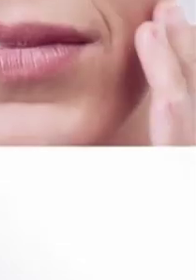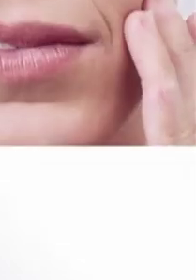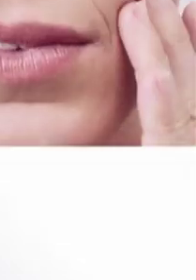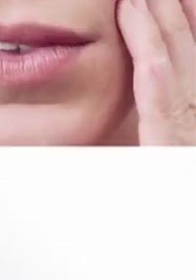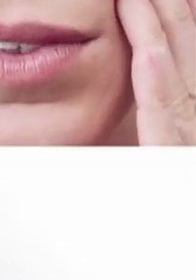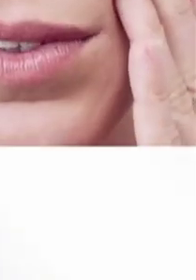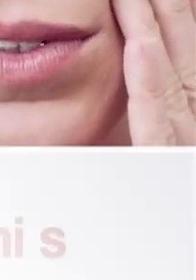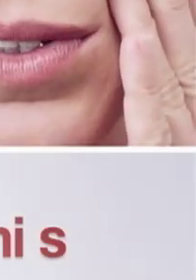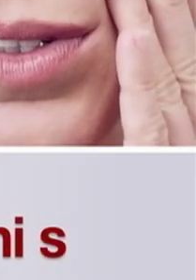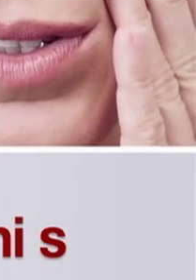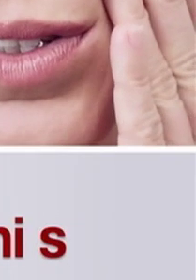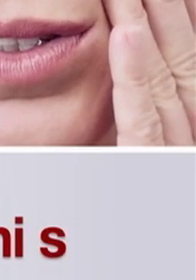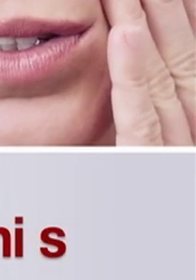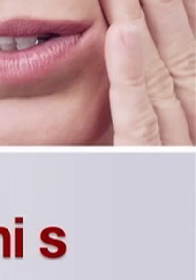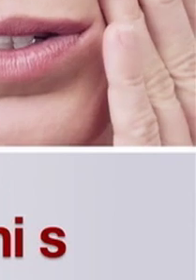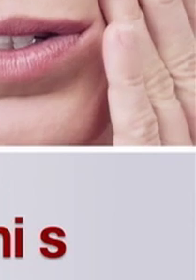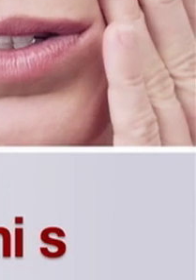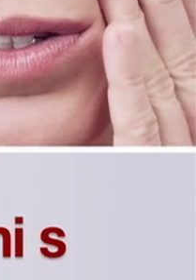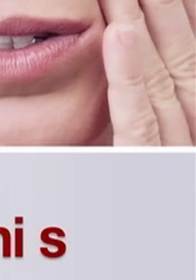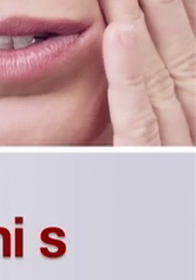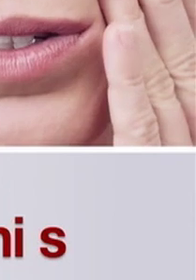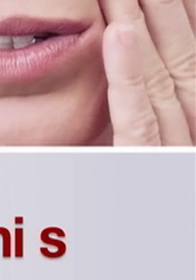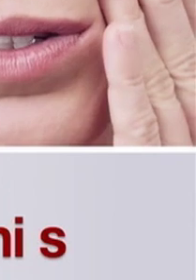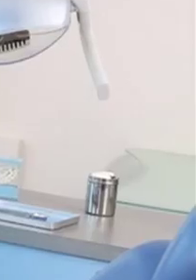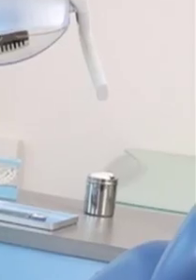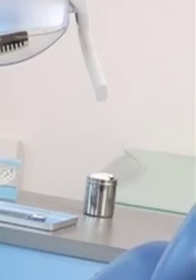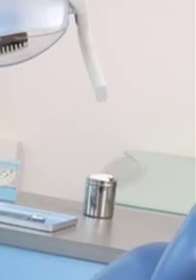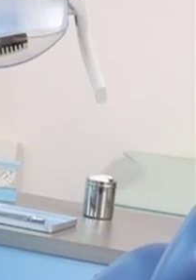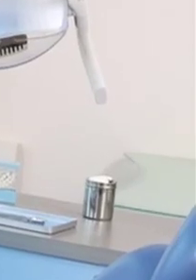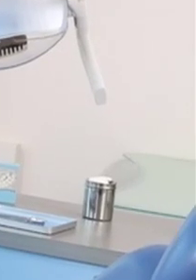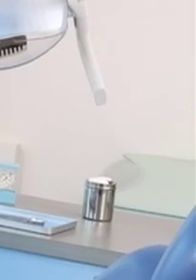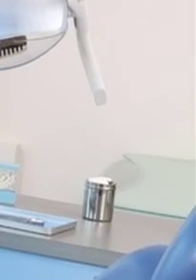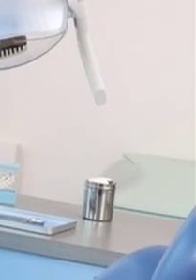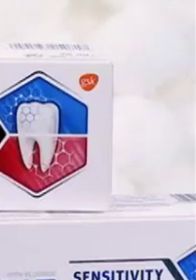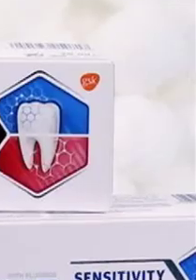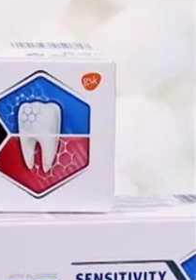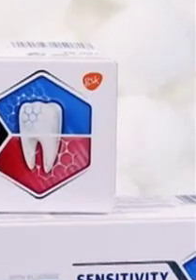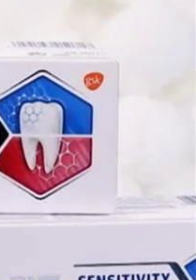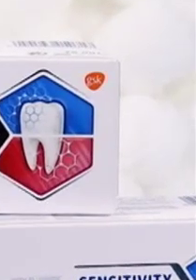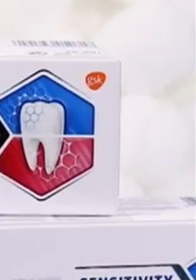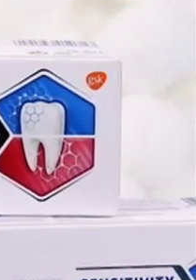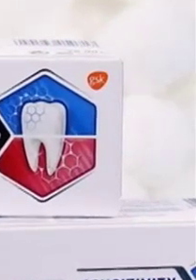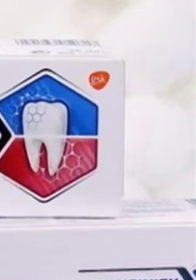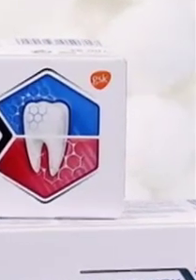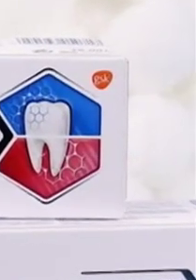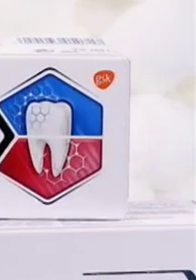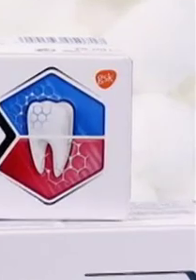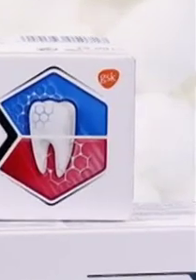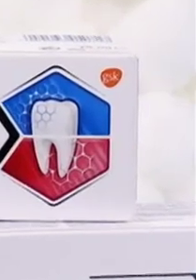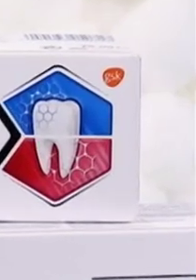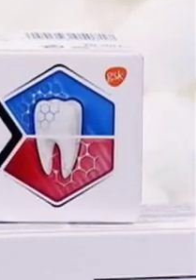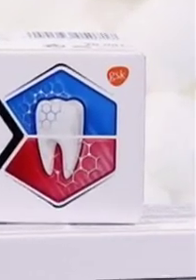Ako sada osjećate problem sa osjetljivošću i uz to imate probleme s desnima, morate djelovati odmah. Nova zubna pasta